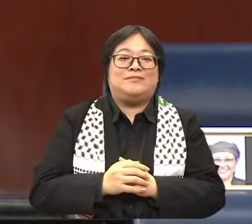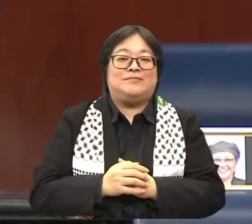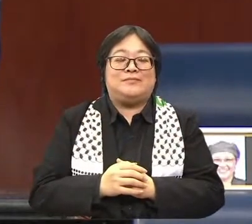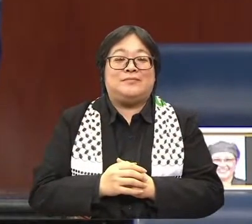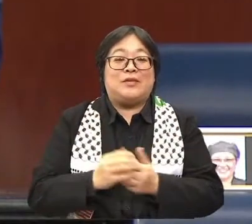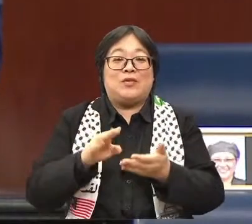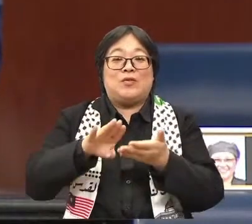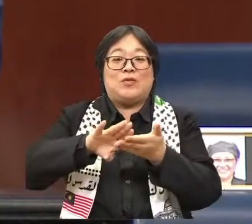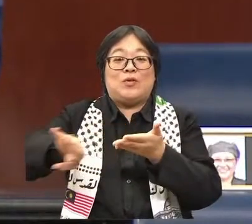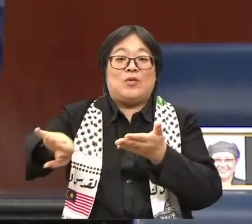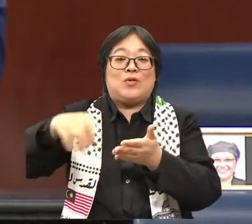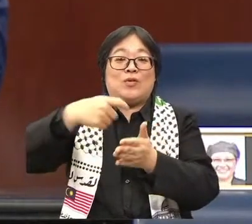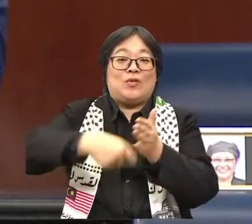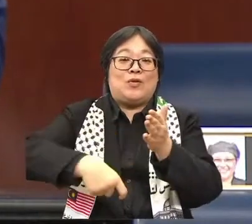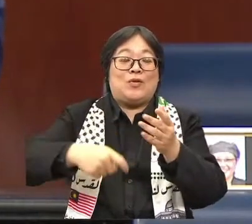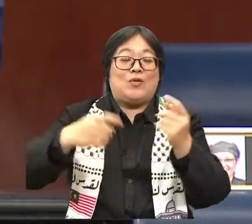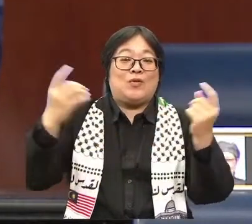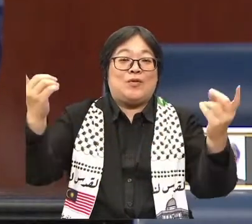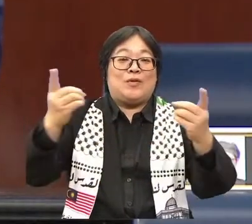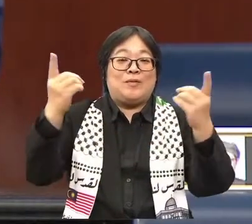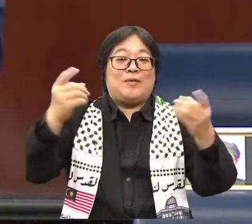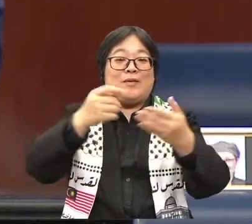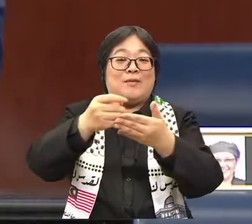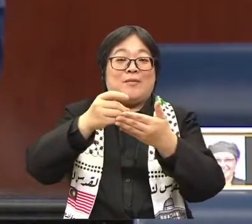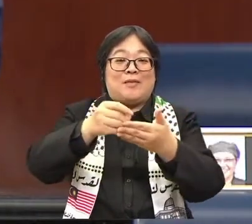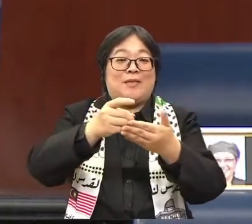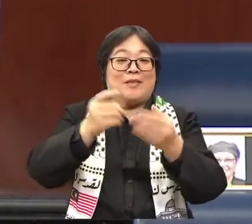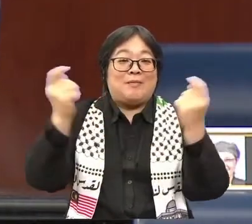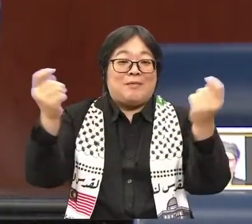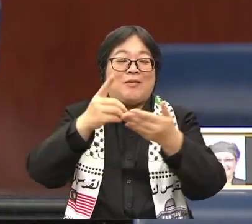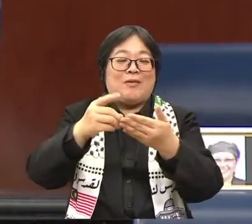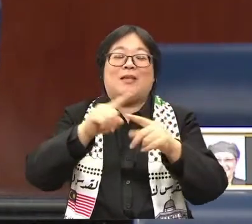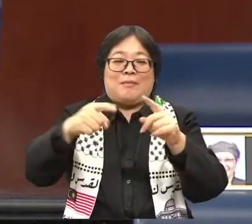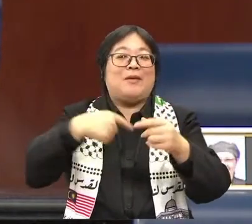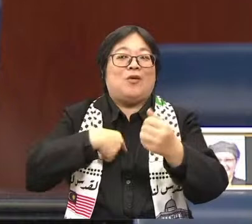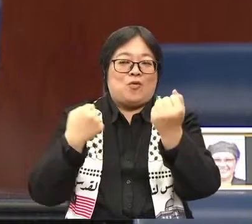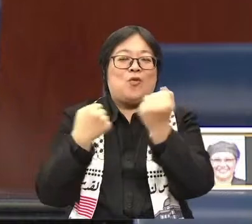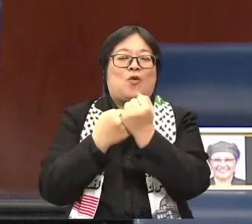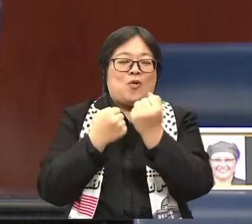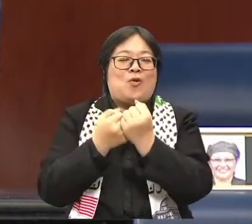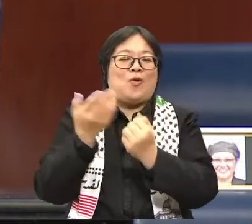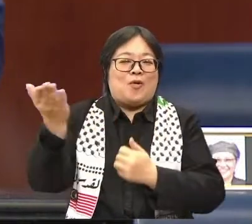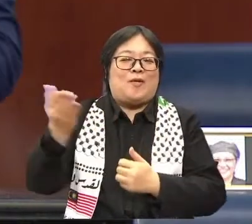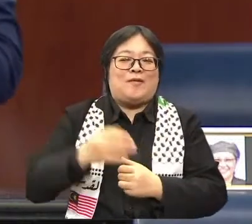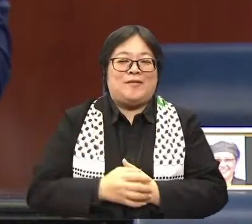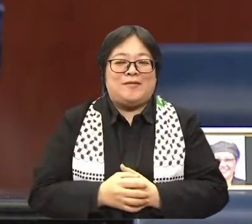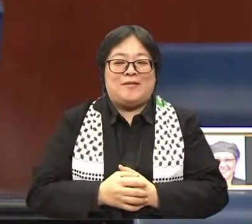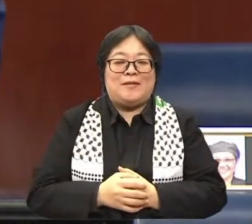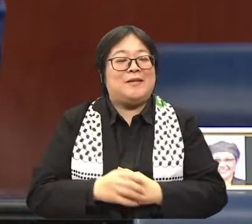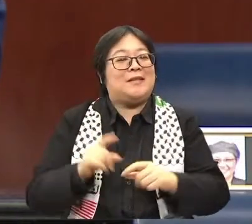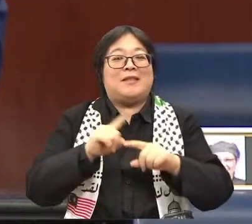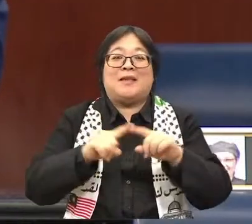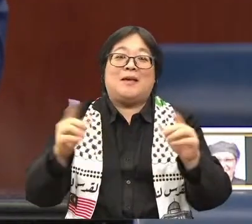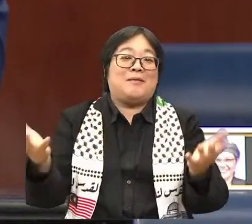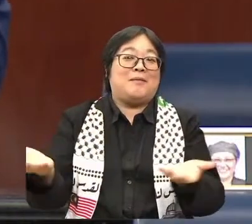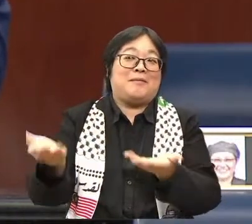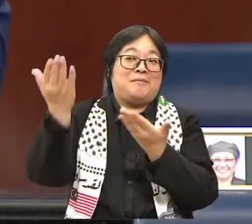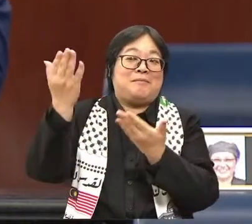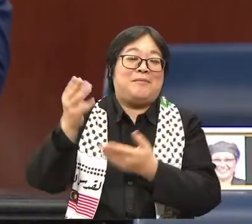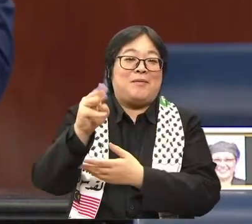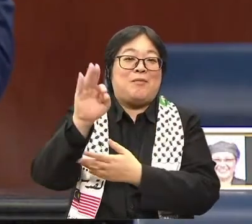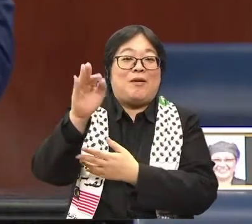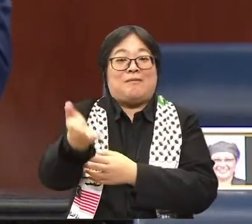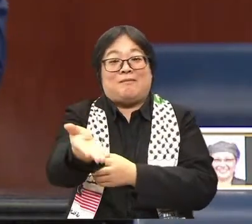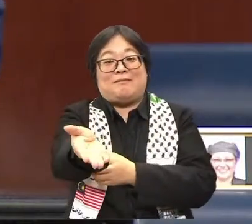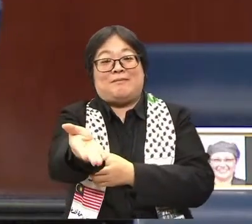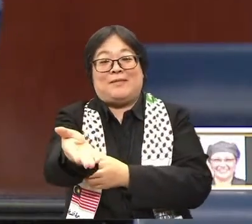pelepasan tol pada hari perakan di For Bali tapi saya menyokonglah apa jelutong Nyatakan tapi terpulang kepada mof depan